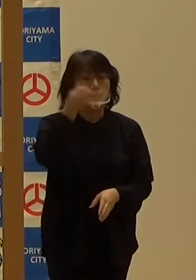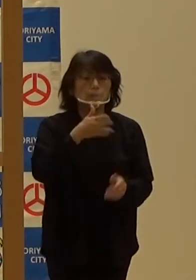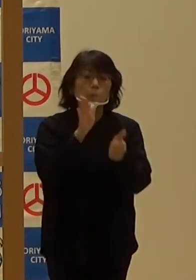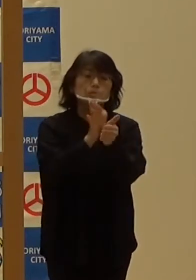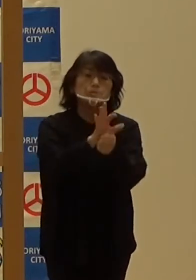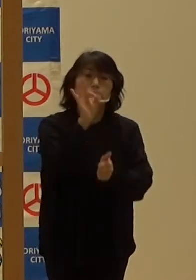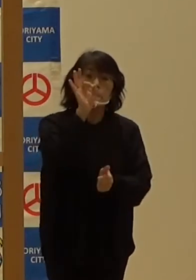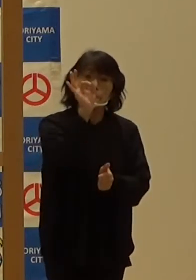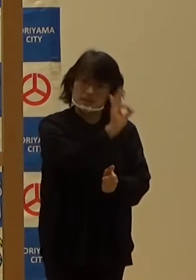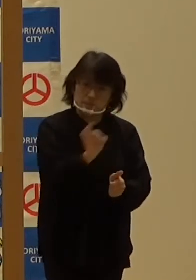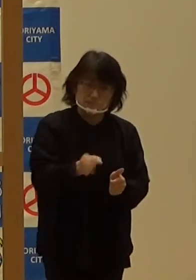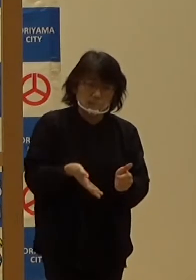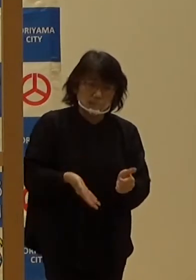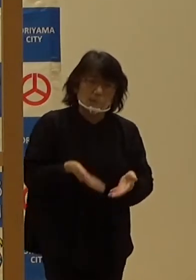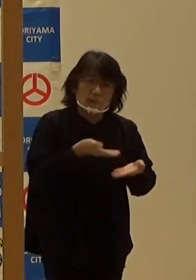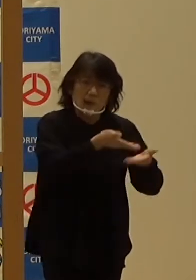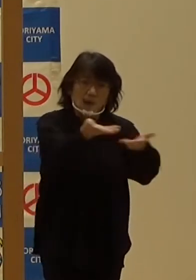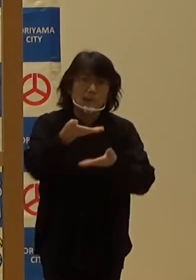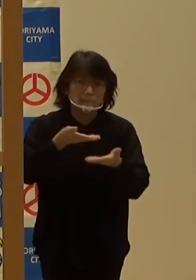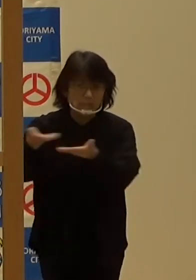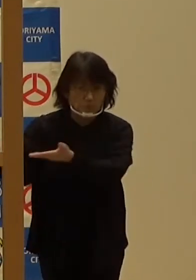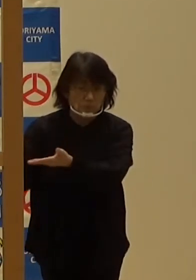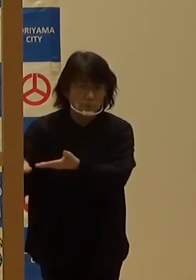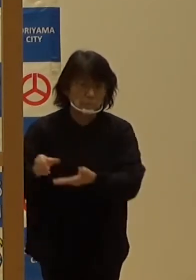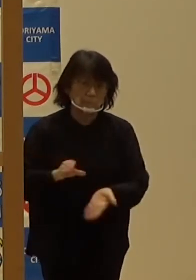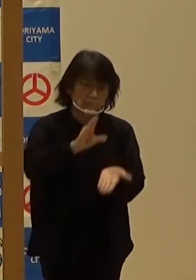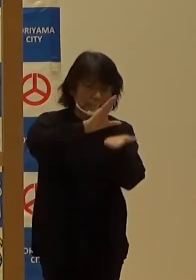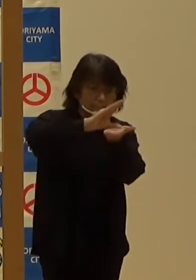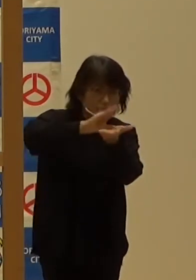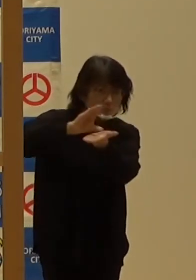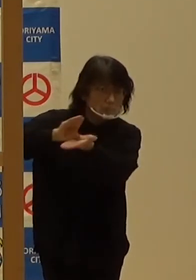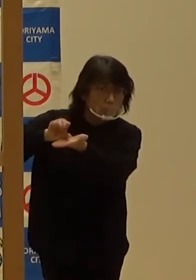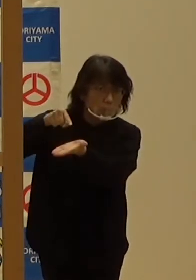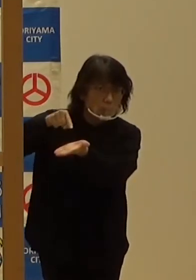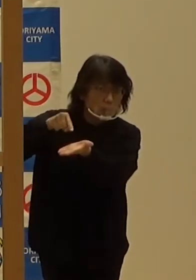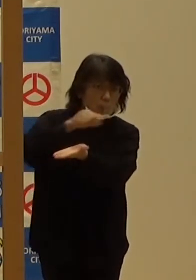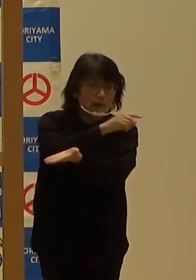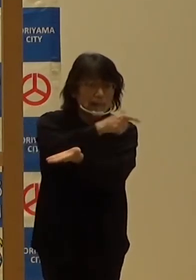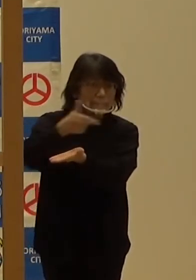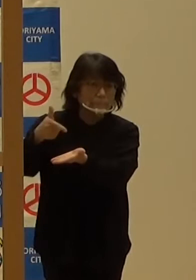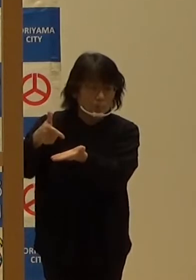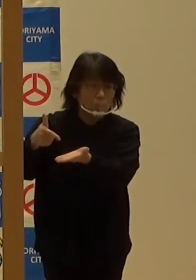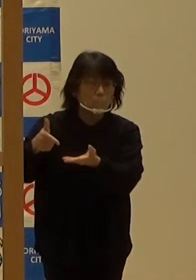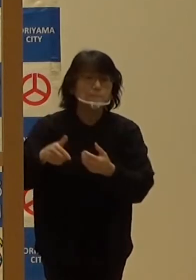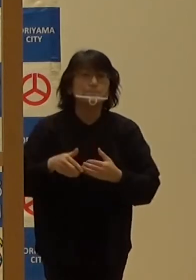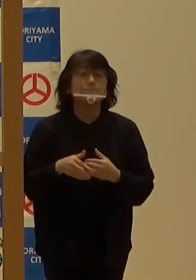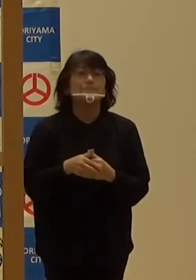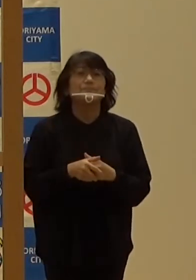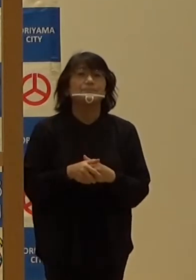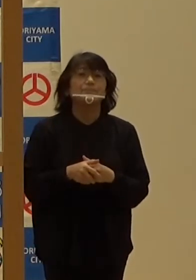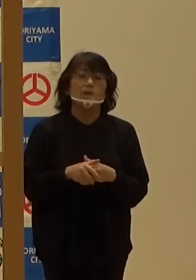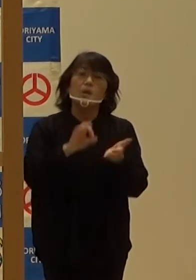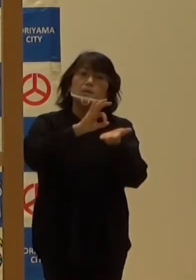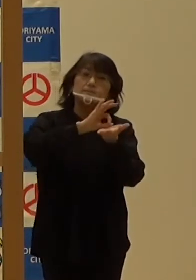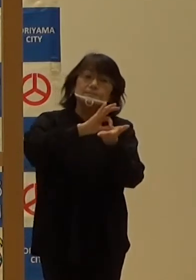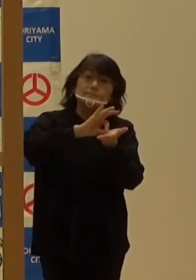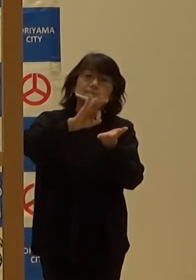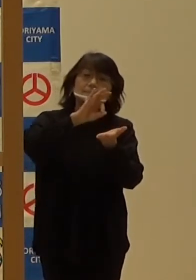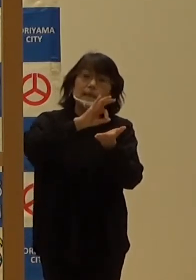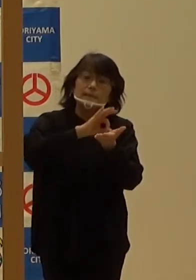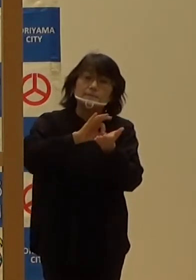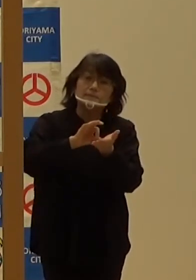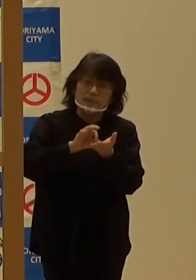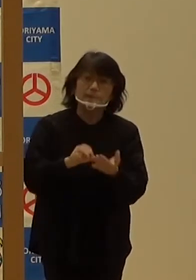集積場または駐車場を新たに設ける駐車場などをやってですね利用しながら、そ